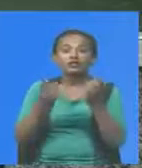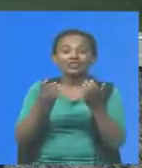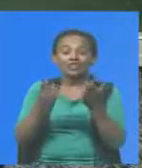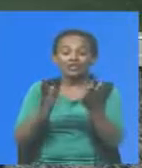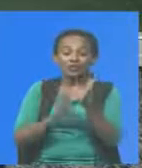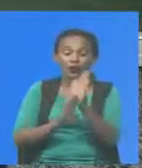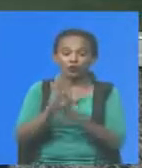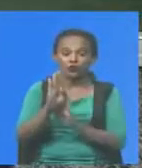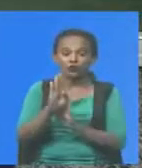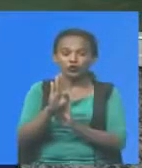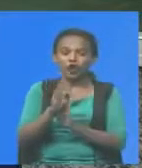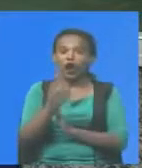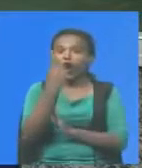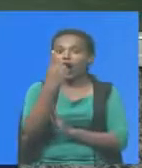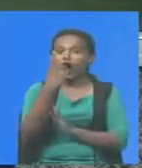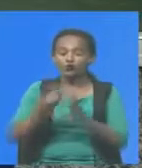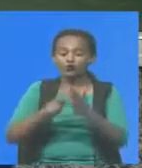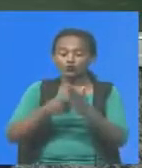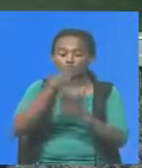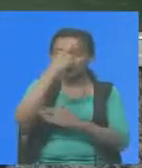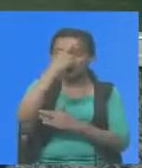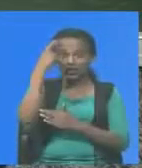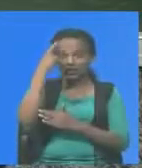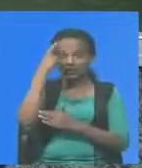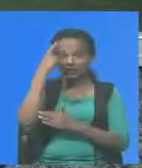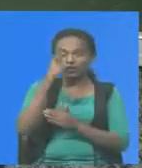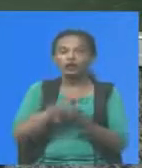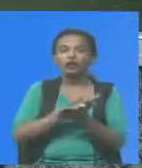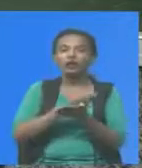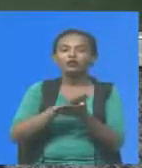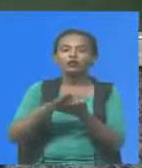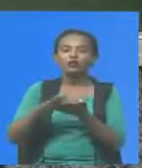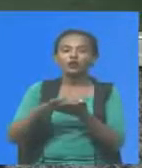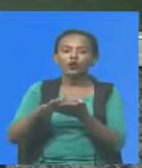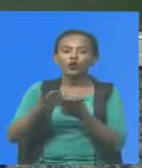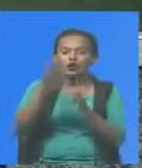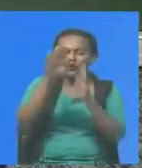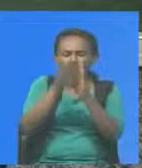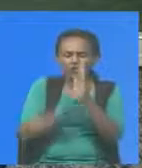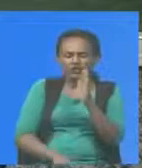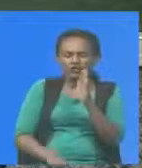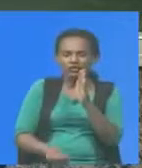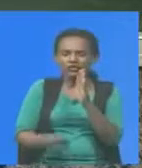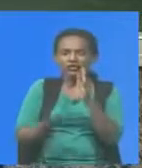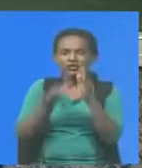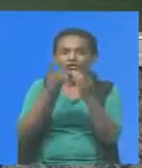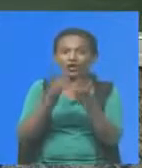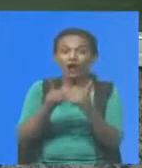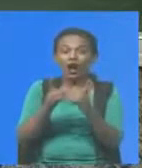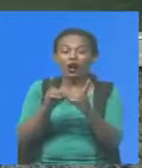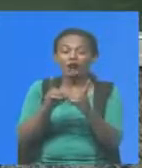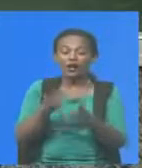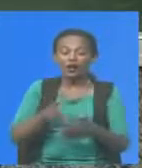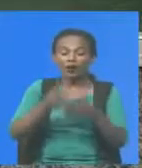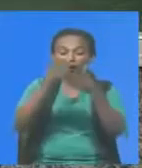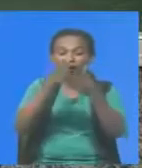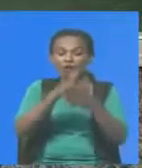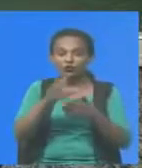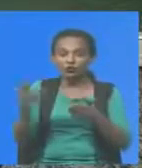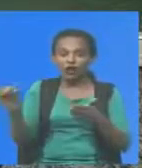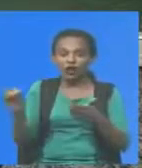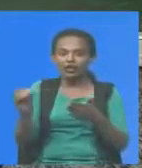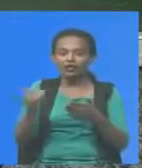መሰረተ ልማቶች አንዱ ቁልፍ ምክንያት ጥራታቸው በወረደ ጥሬ እቃዎች መገንባታቸውና የጥገና